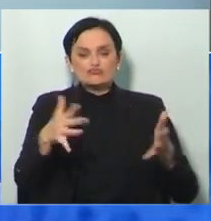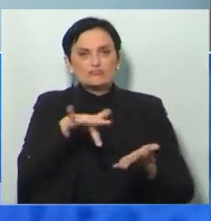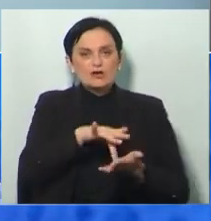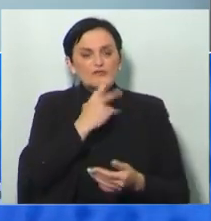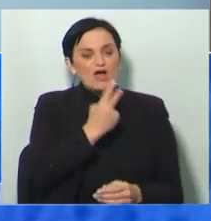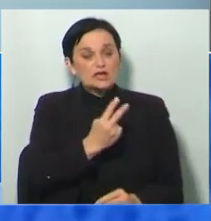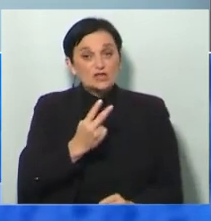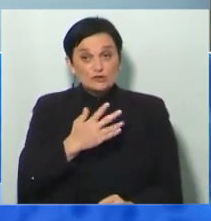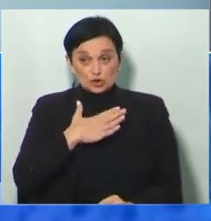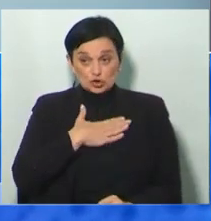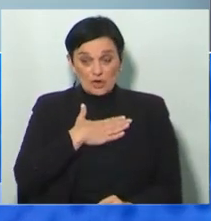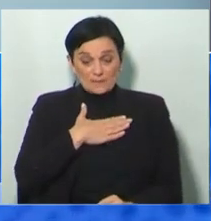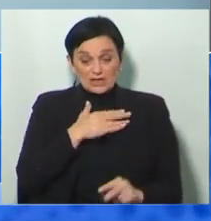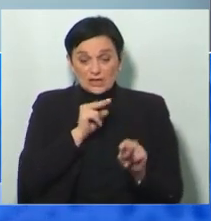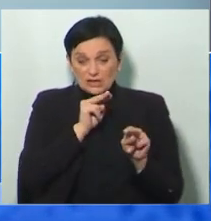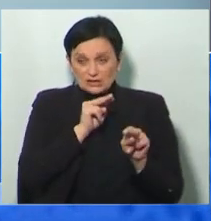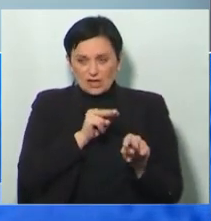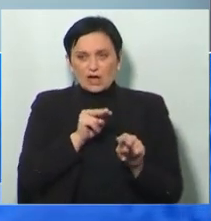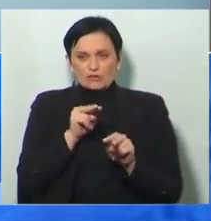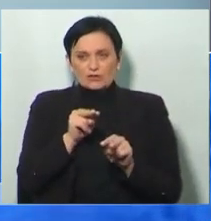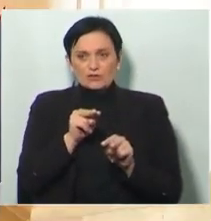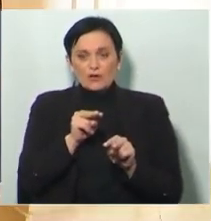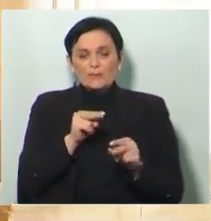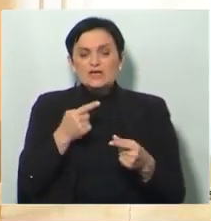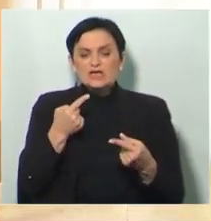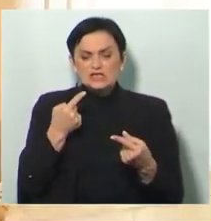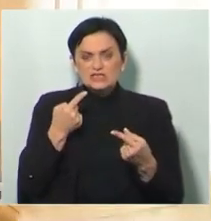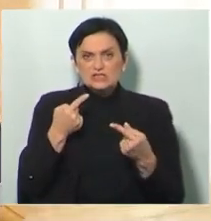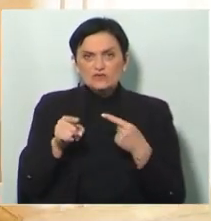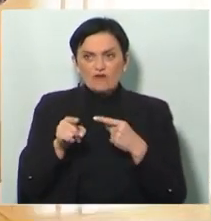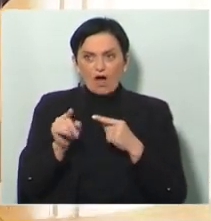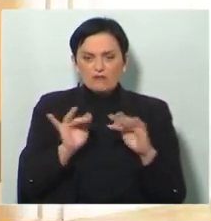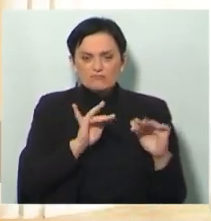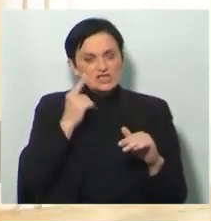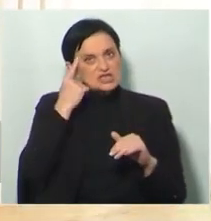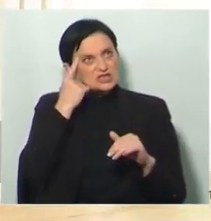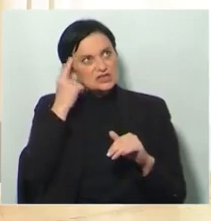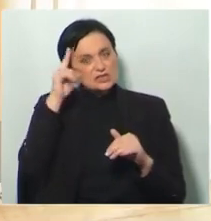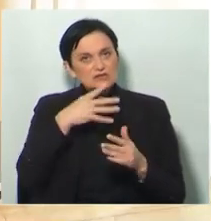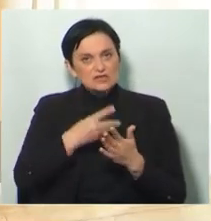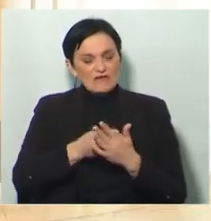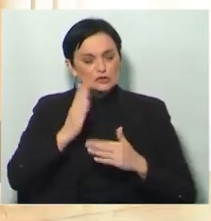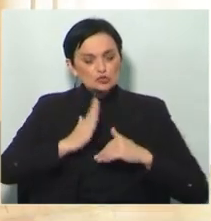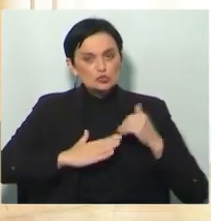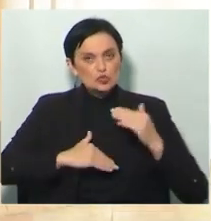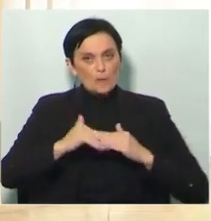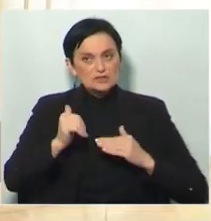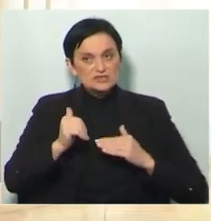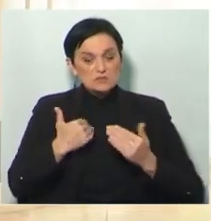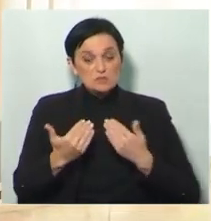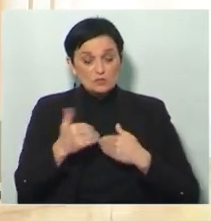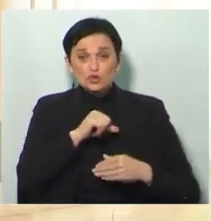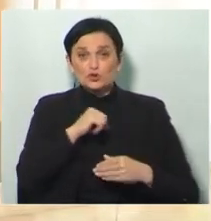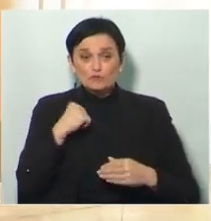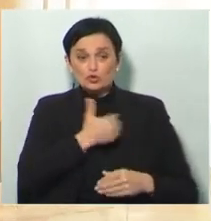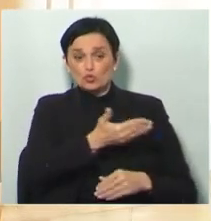და ჩემი დაკვირვებით რაღაცა სხვანაირი ინსპირაციაც გაუჩნდა და იდეალიზმი თავიანთი პროფესიის მიმართ. მაგრამ თვითონ